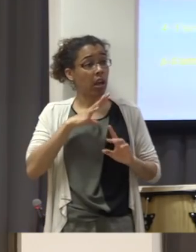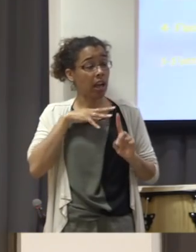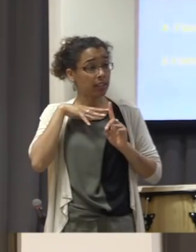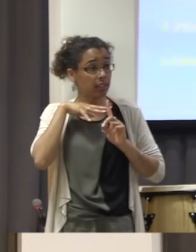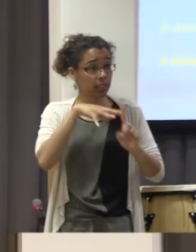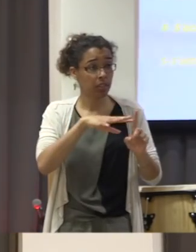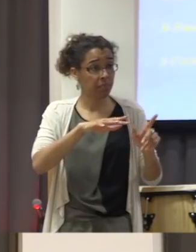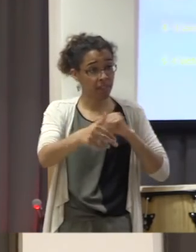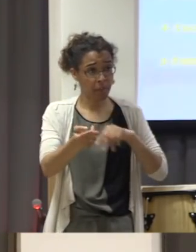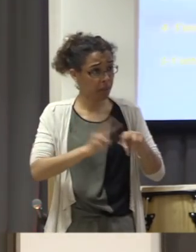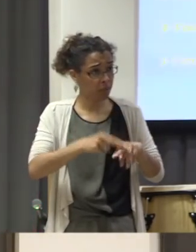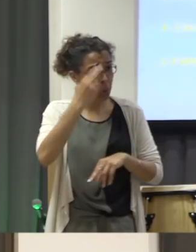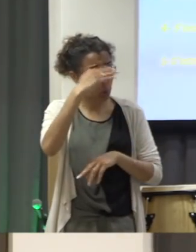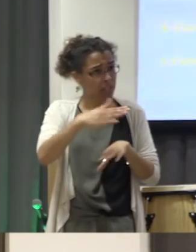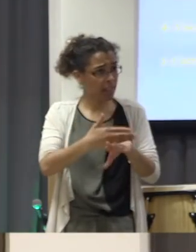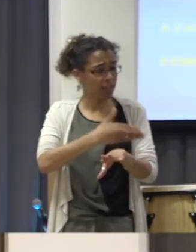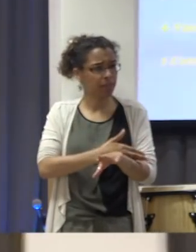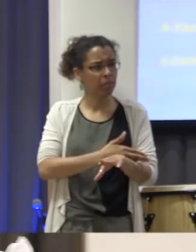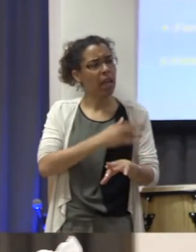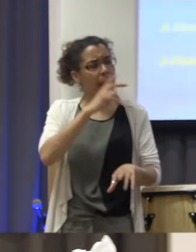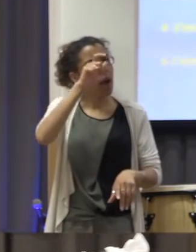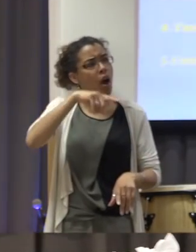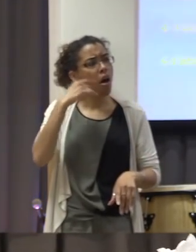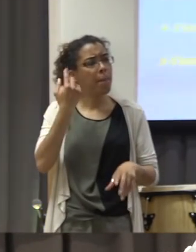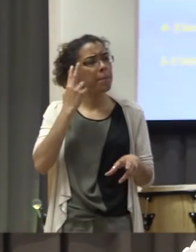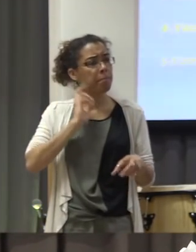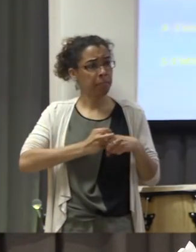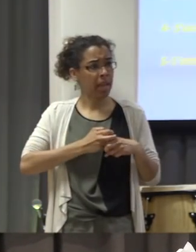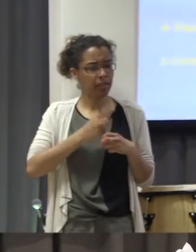connaissons tous. Mais parfois, Pierre a douté, n'est-ce pas?